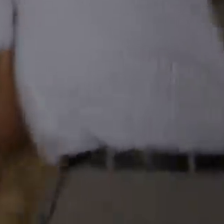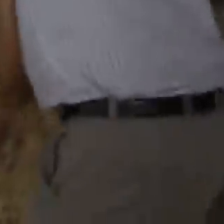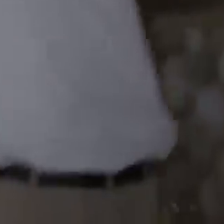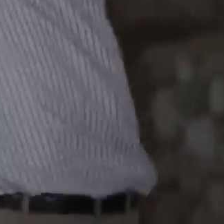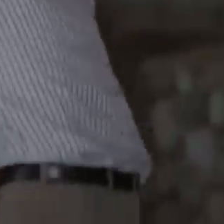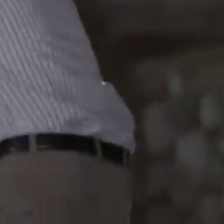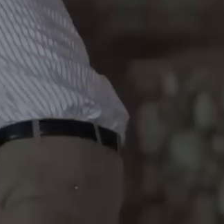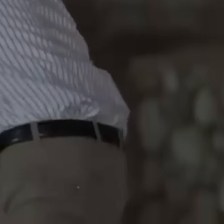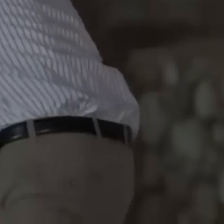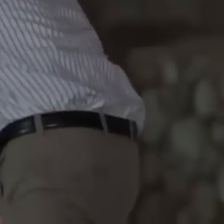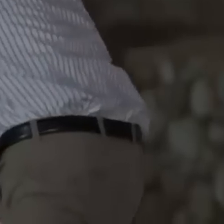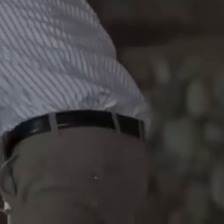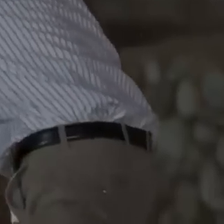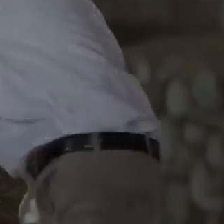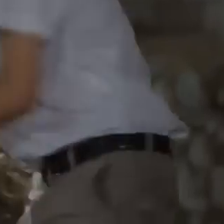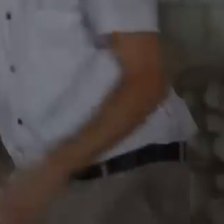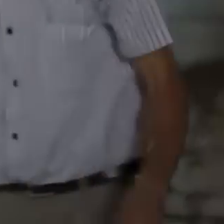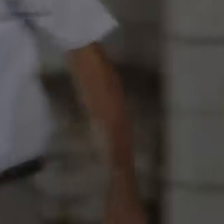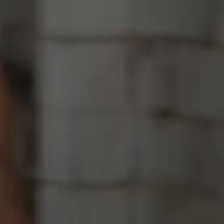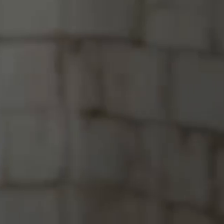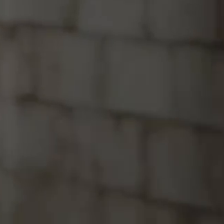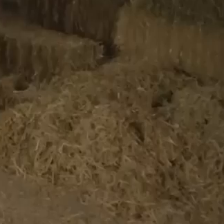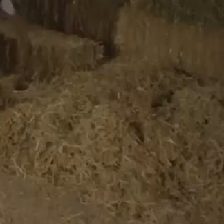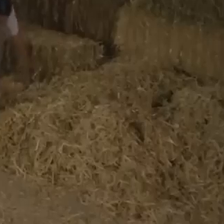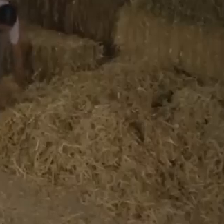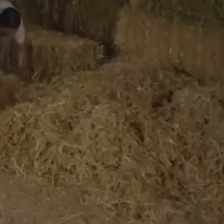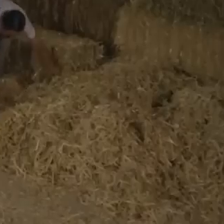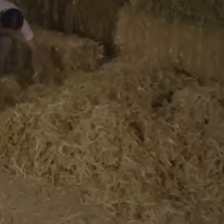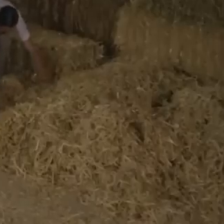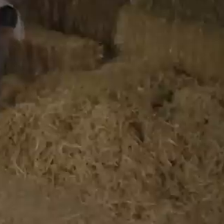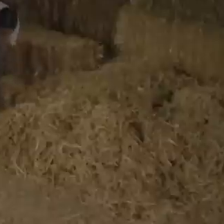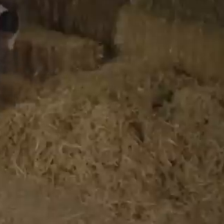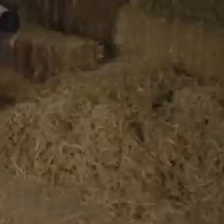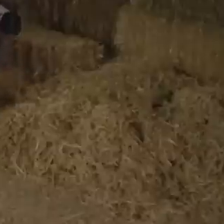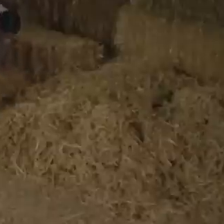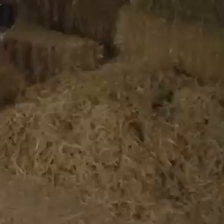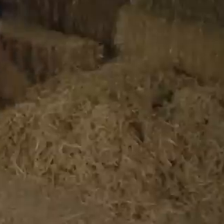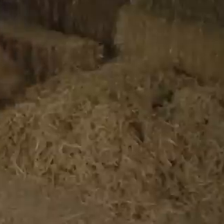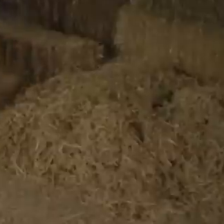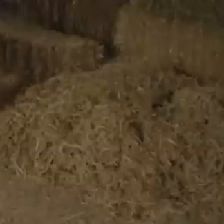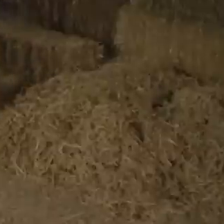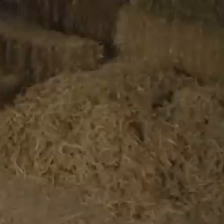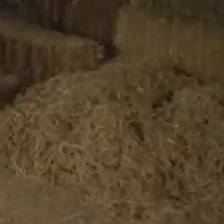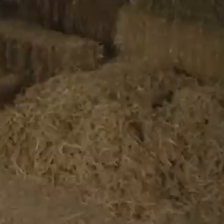Yerdeki açık samanları arabanın üzerine yayarak seriyor. Ön kaputa arabanın üstüne koydu.